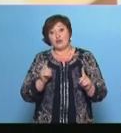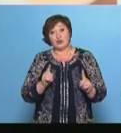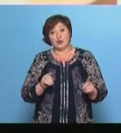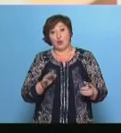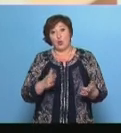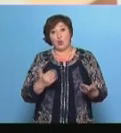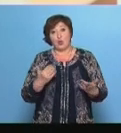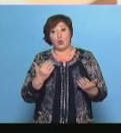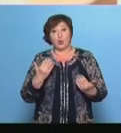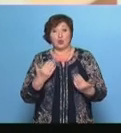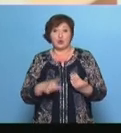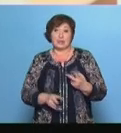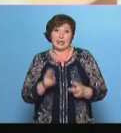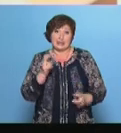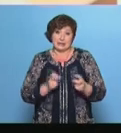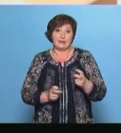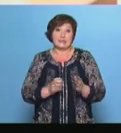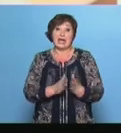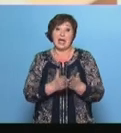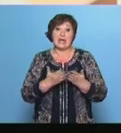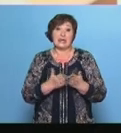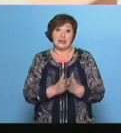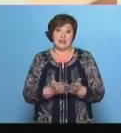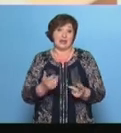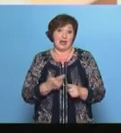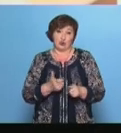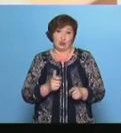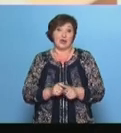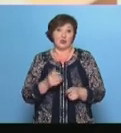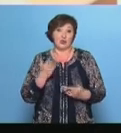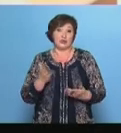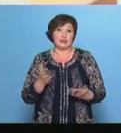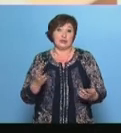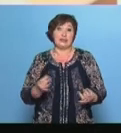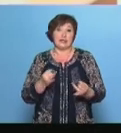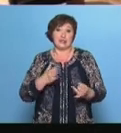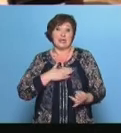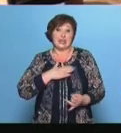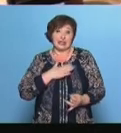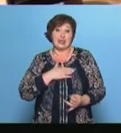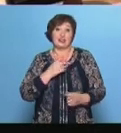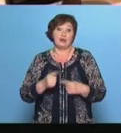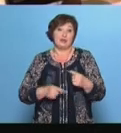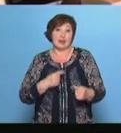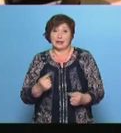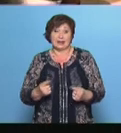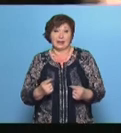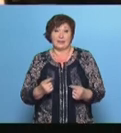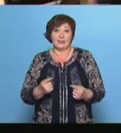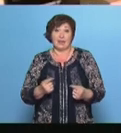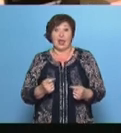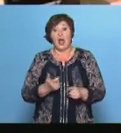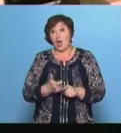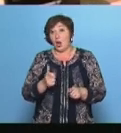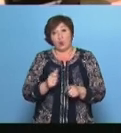она заводская не только потому, что к заводу относилась, но потому что это наши предки. Я хочу